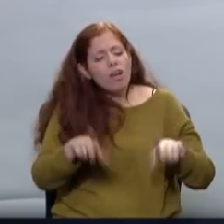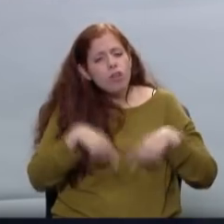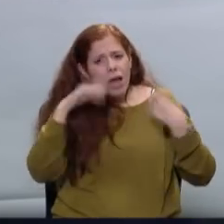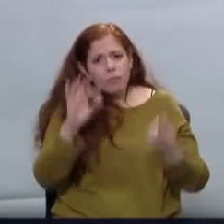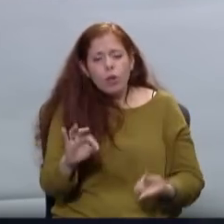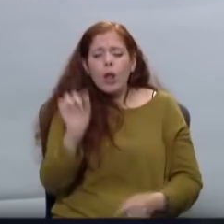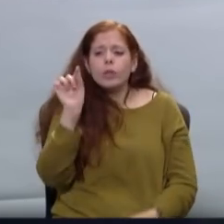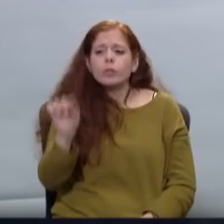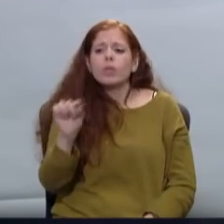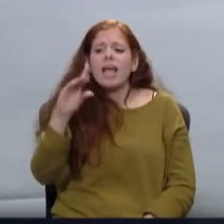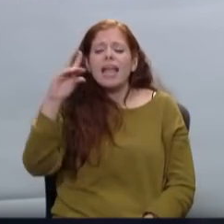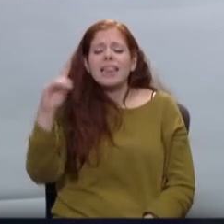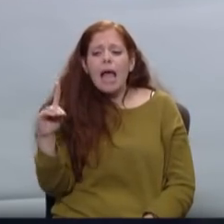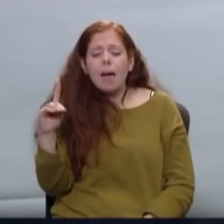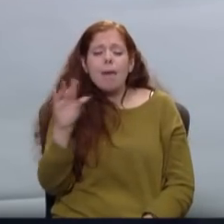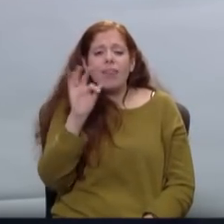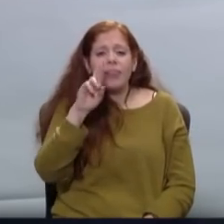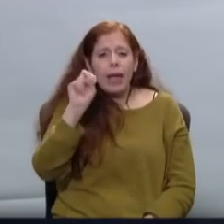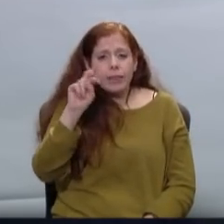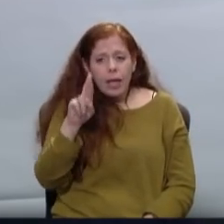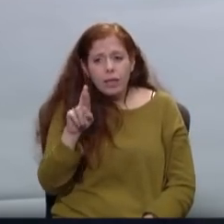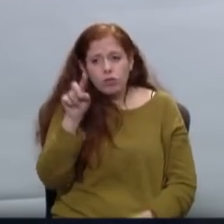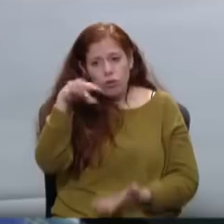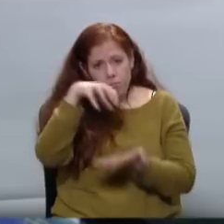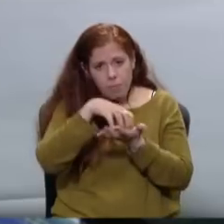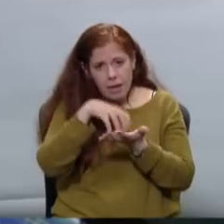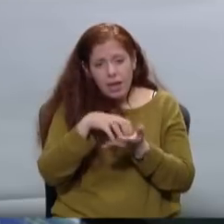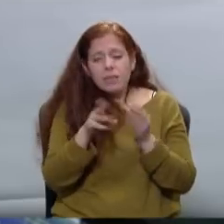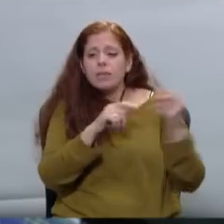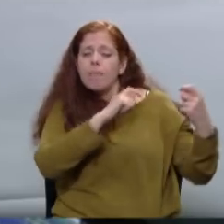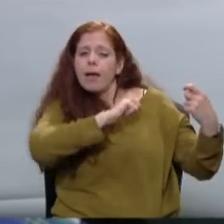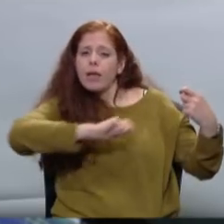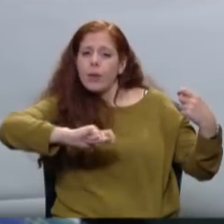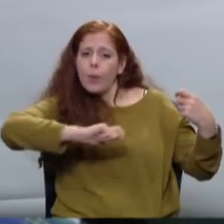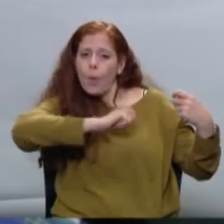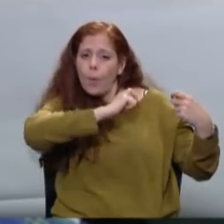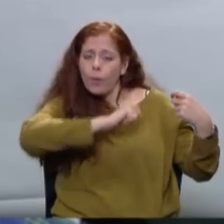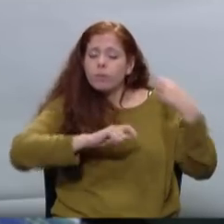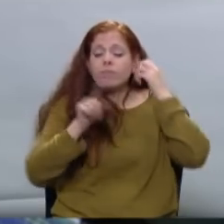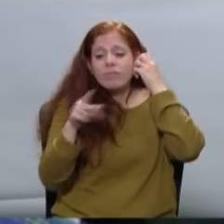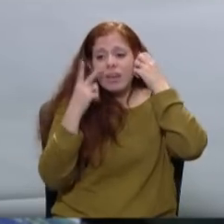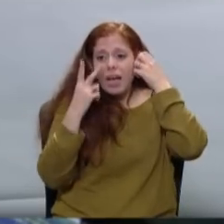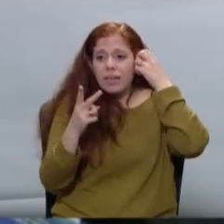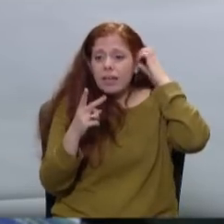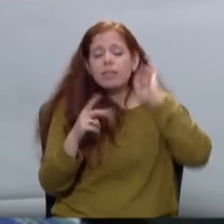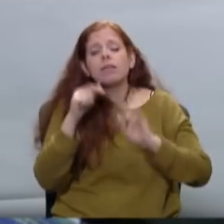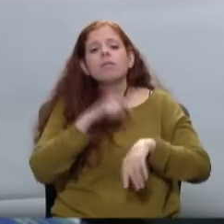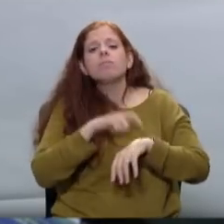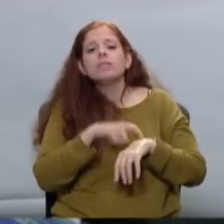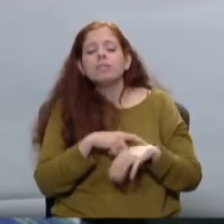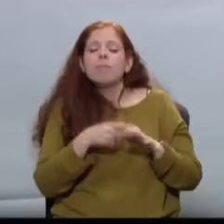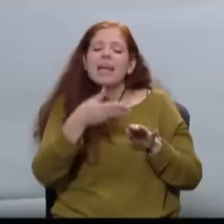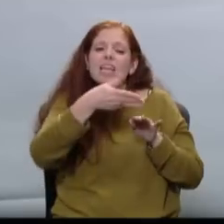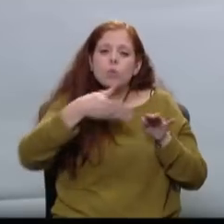זאת דגמר טרנר, שם במרכז, עם הכינור ביד, וכך היא נראית בזמן ניתוח להסרת